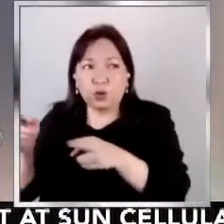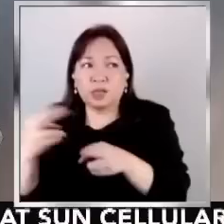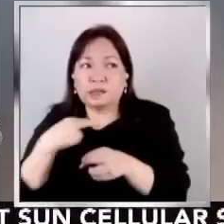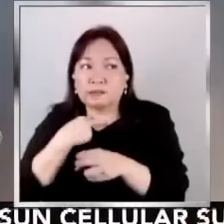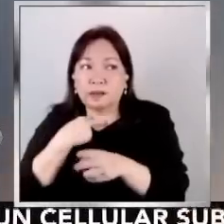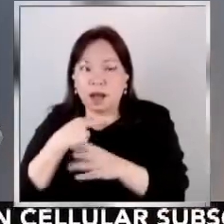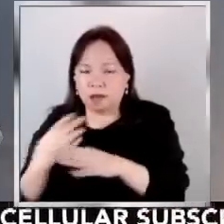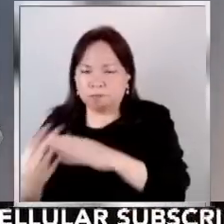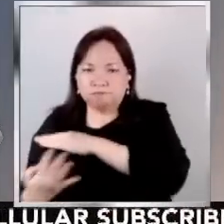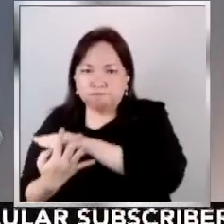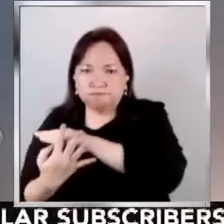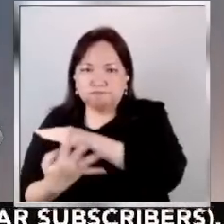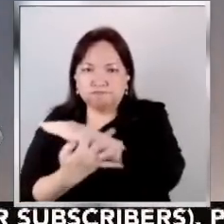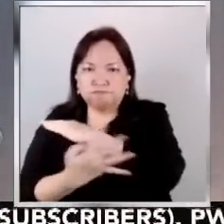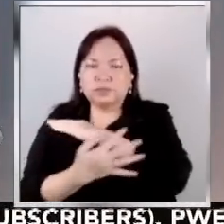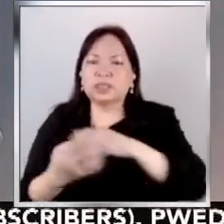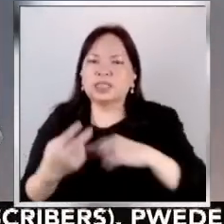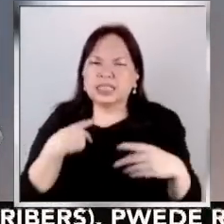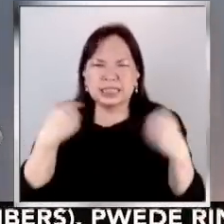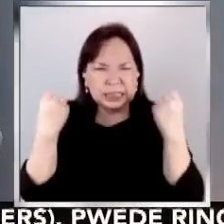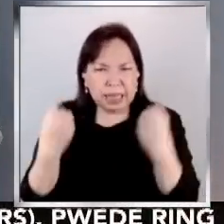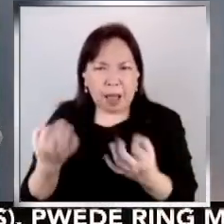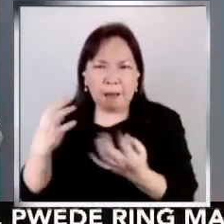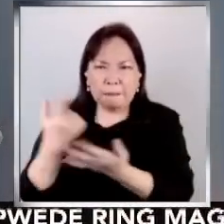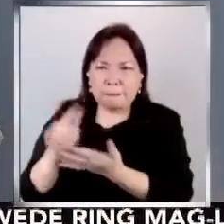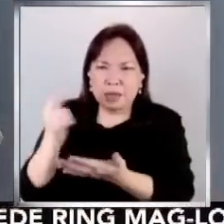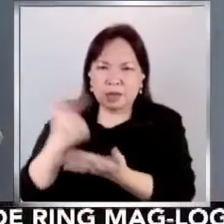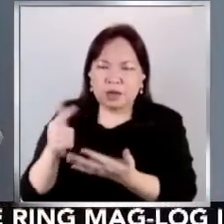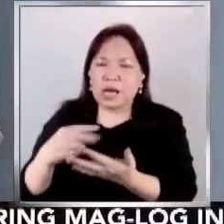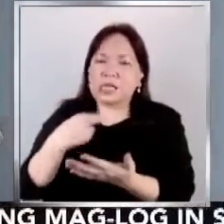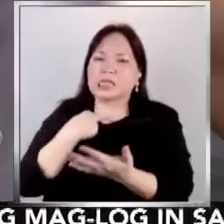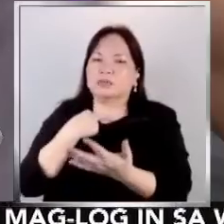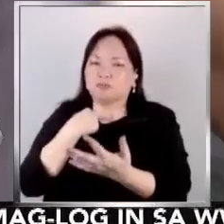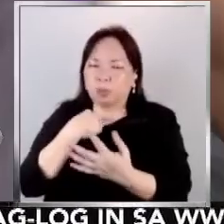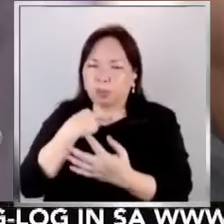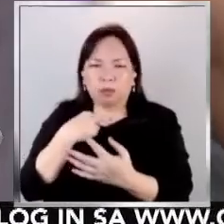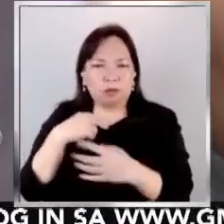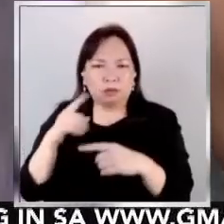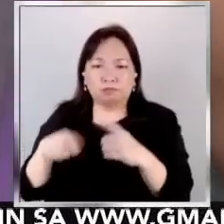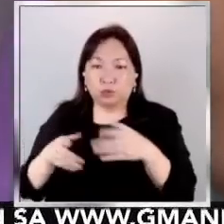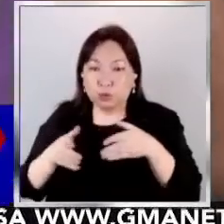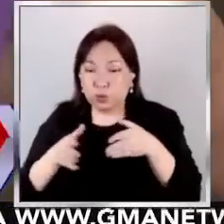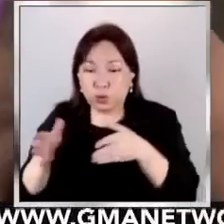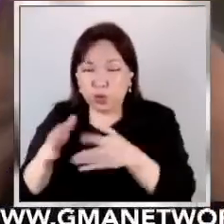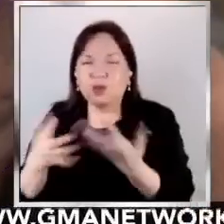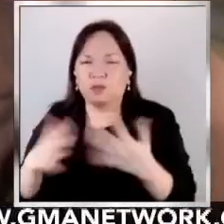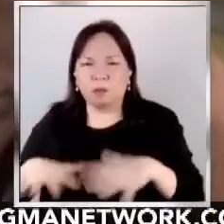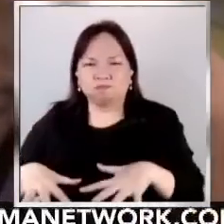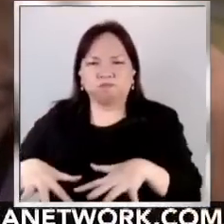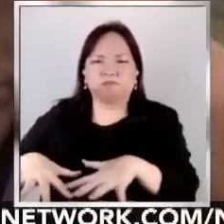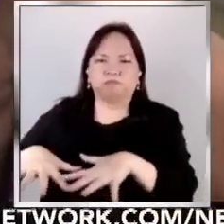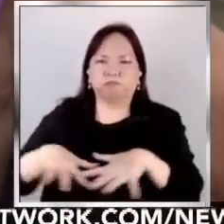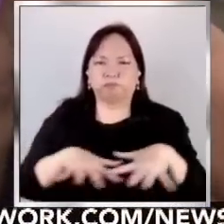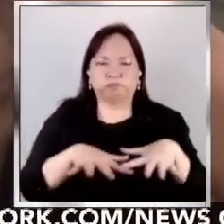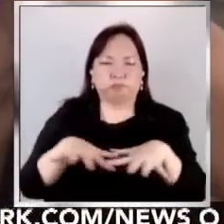mga basura at burak na bumara sa daluyan ng tubig palabas ng ilog. Pakiusap sana sa LGU o